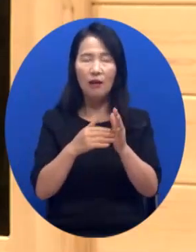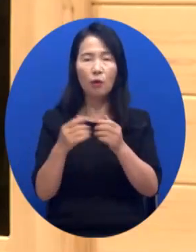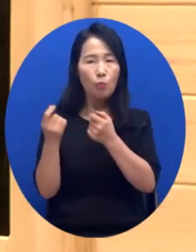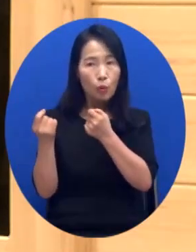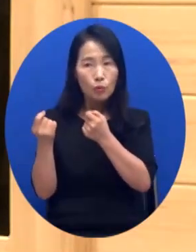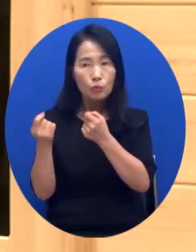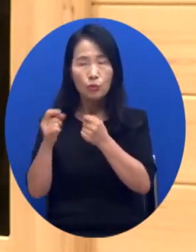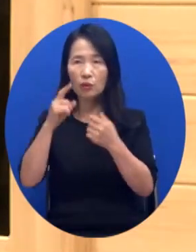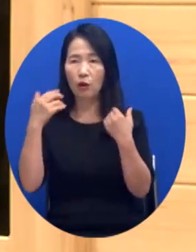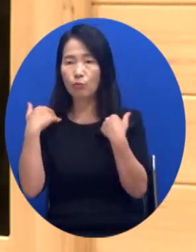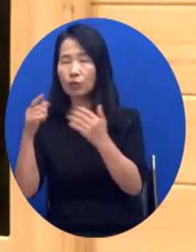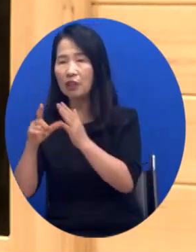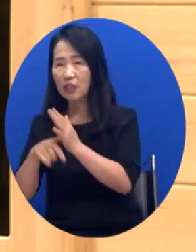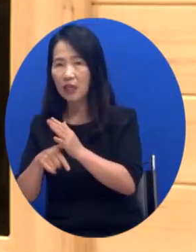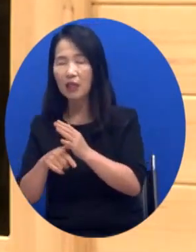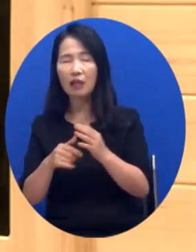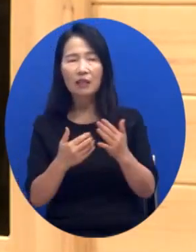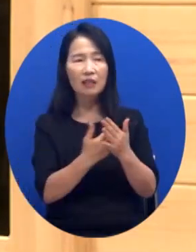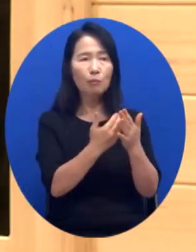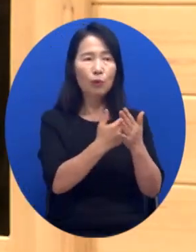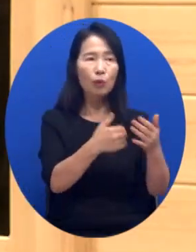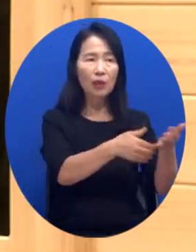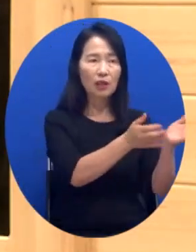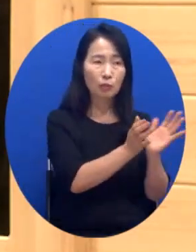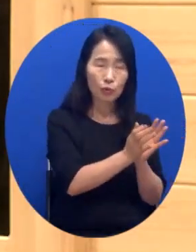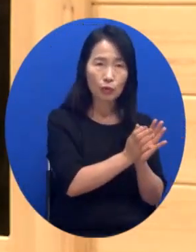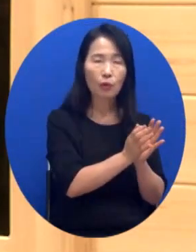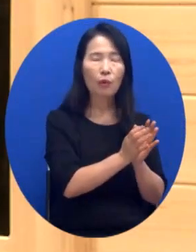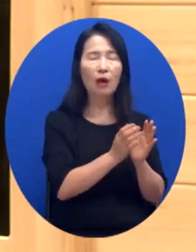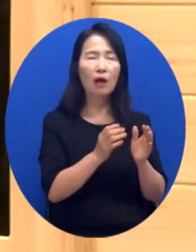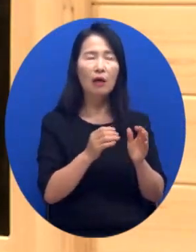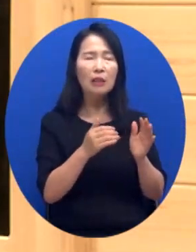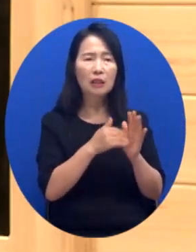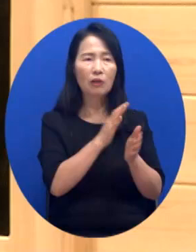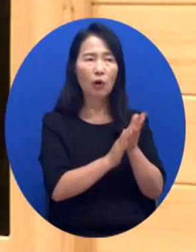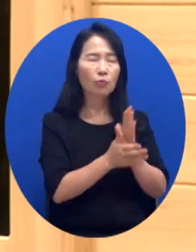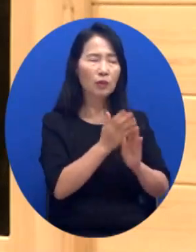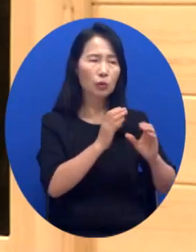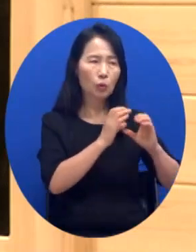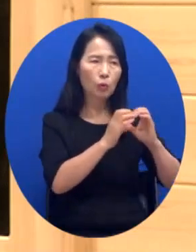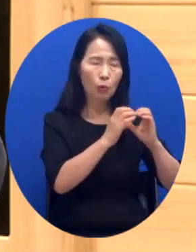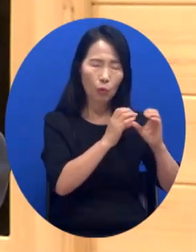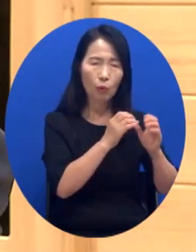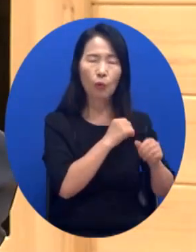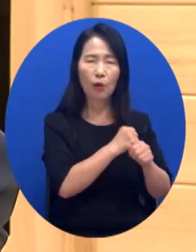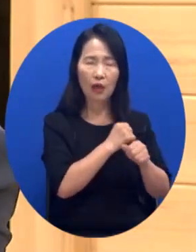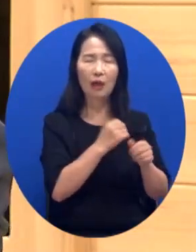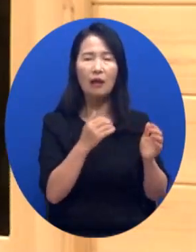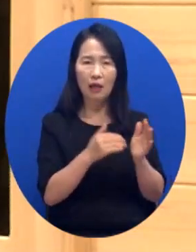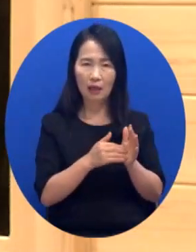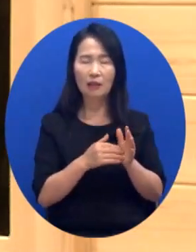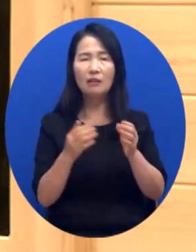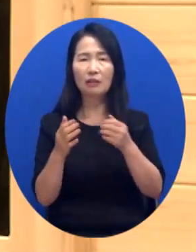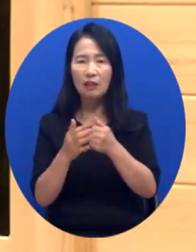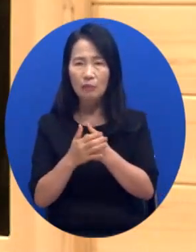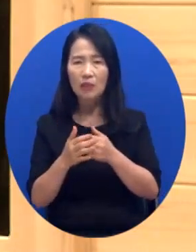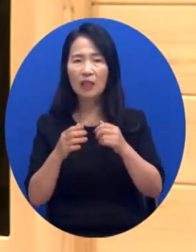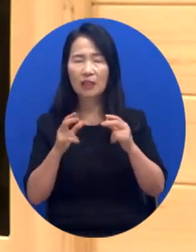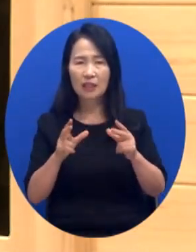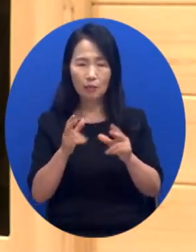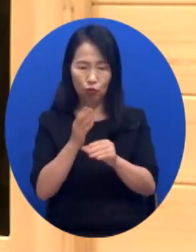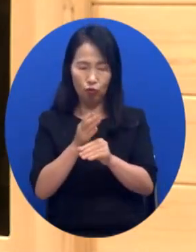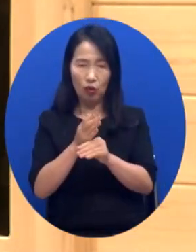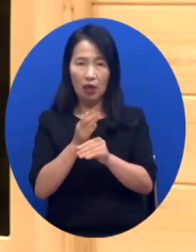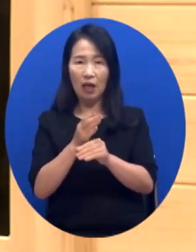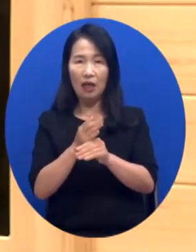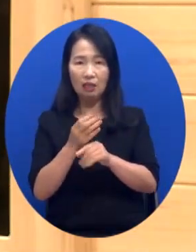때에도 진보 정권에 계신 정치인들과 끊임없는 소통을 했기 때문에 지금 제가 이런 청구 역할을 하는 거지